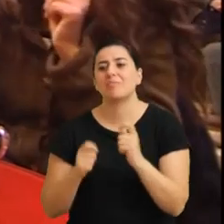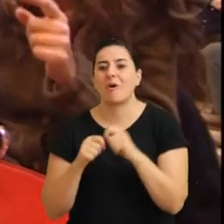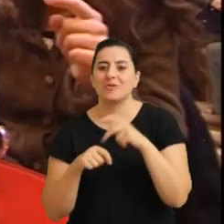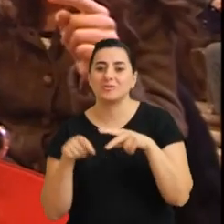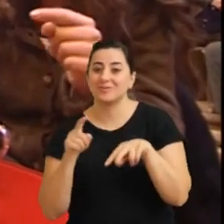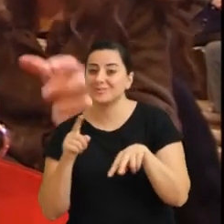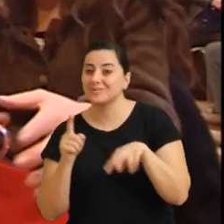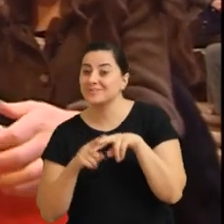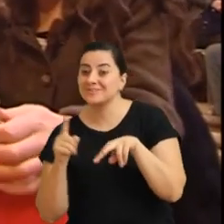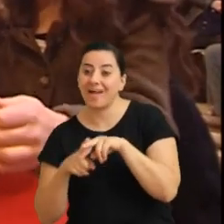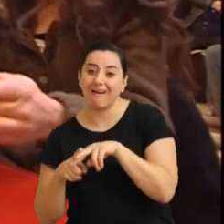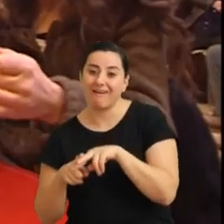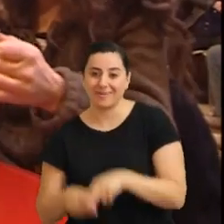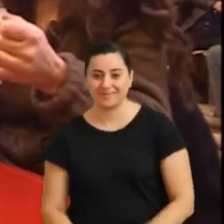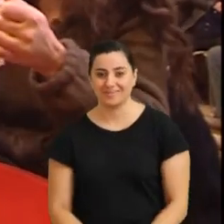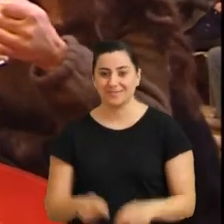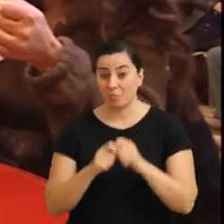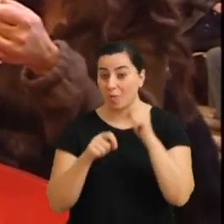ton. Boza.